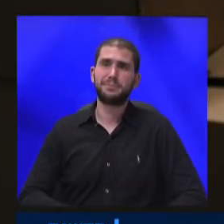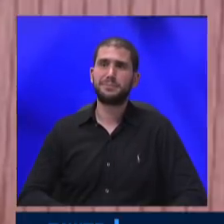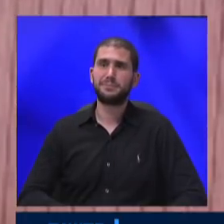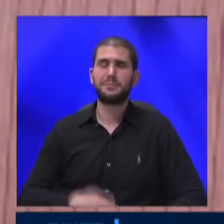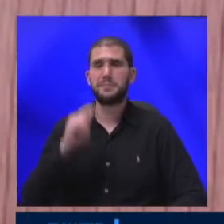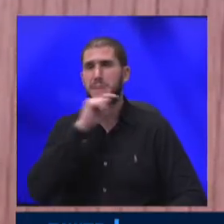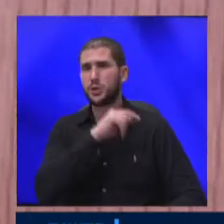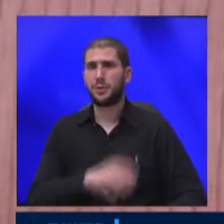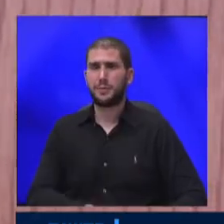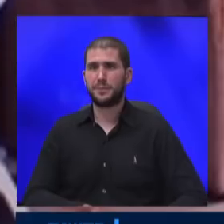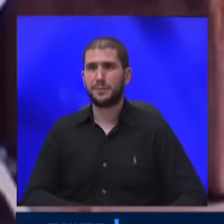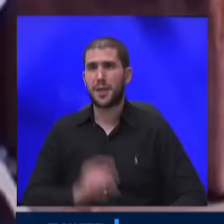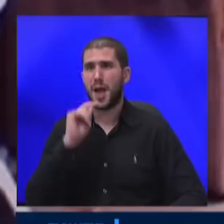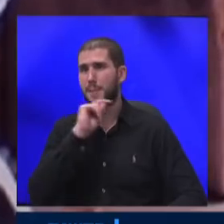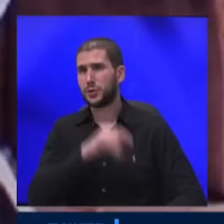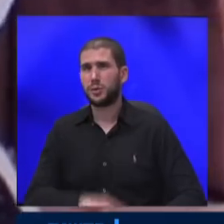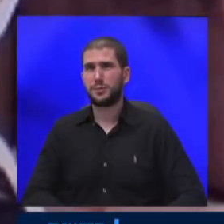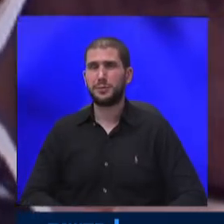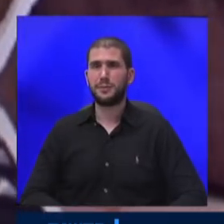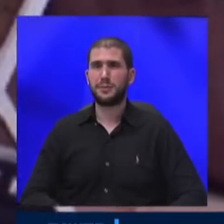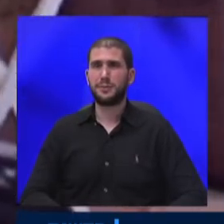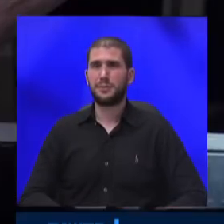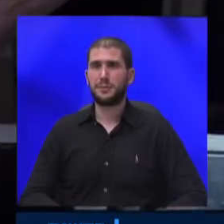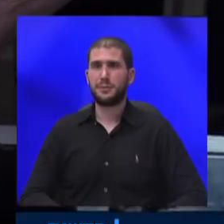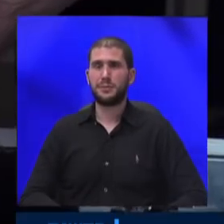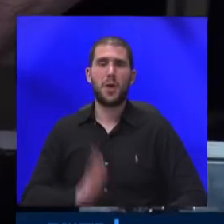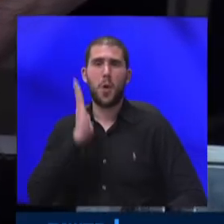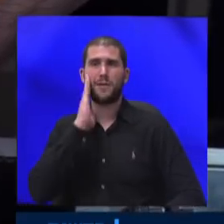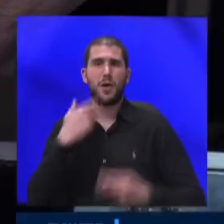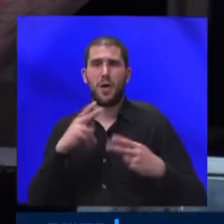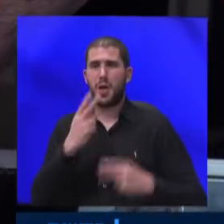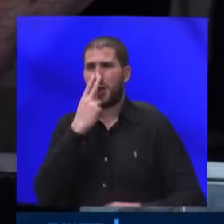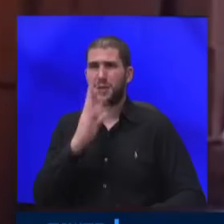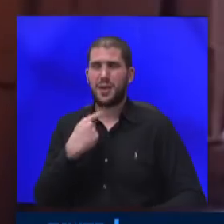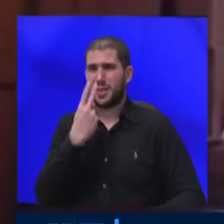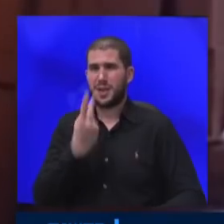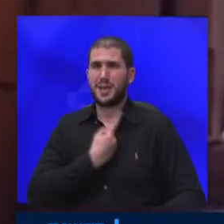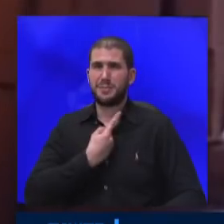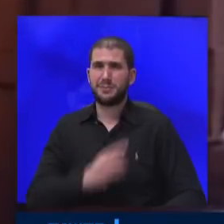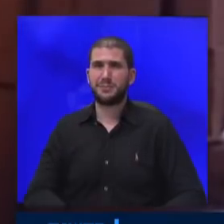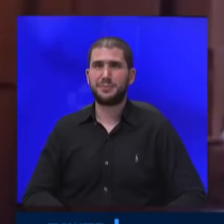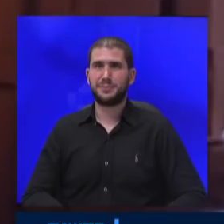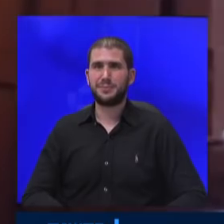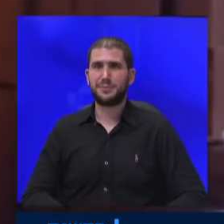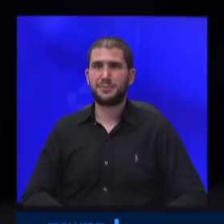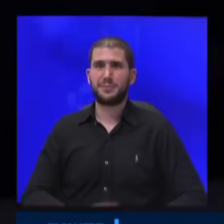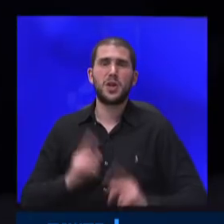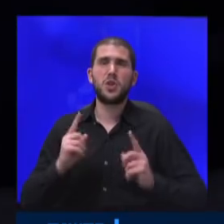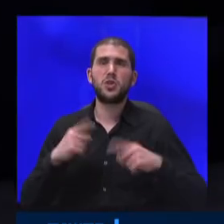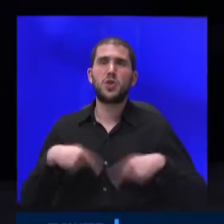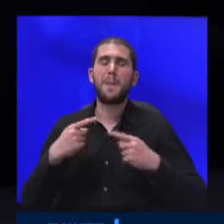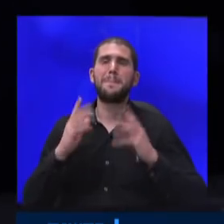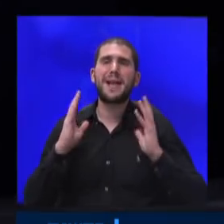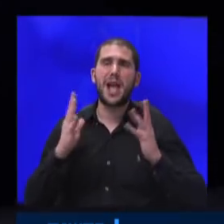המחזור? המחזור. אוי, בבוא, אני לא יכולה לראות איך שאני נראית. חטיב! איזה יום הגנום.